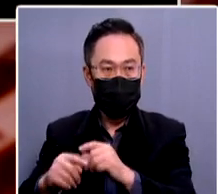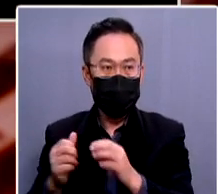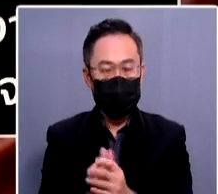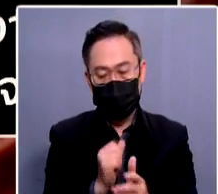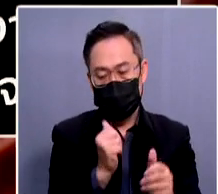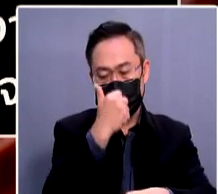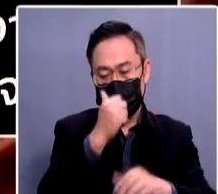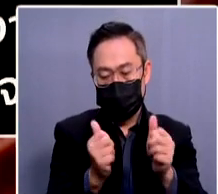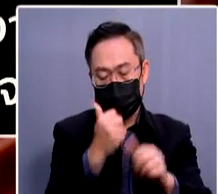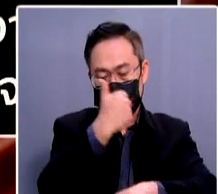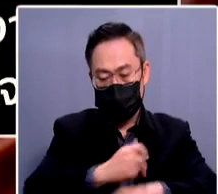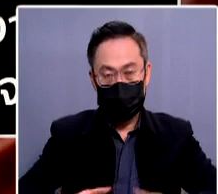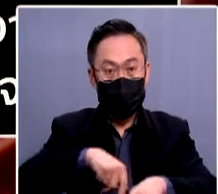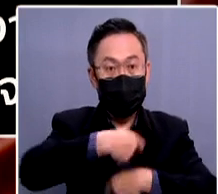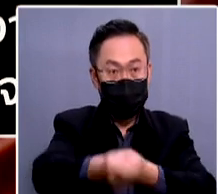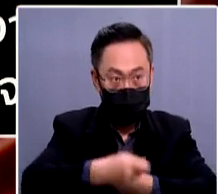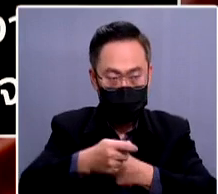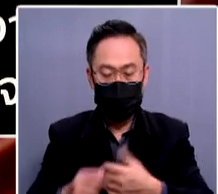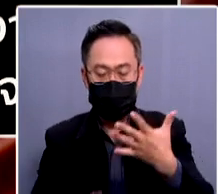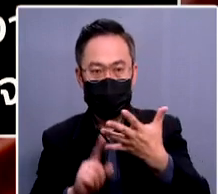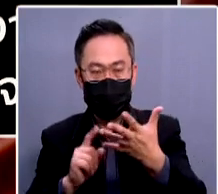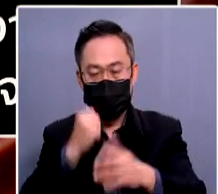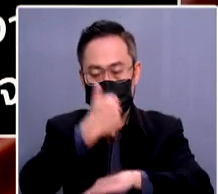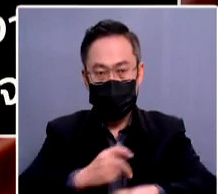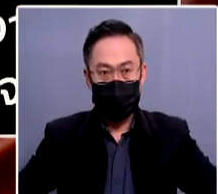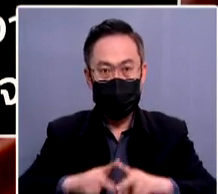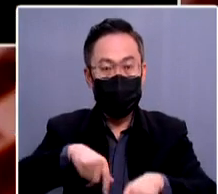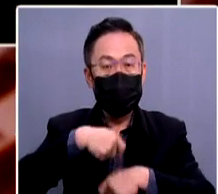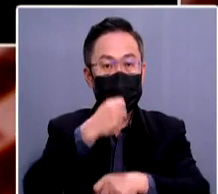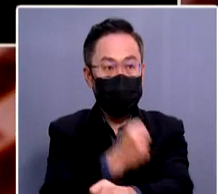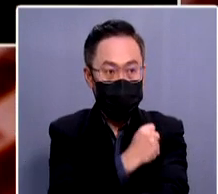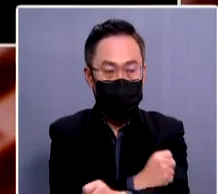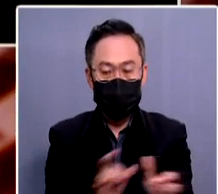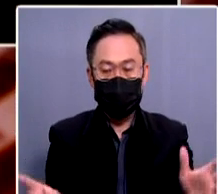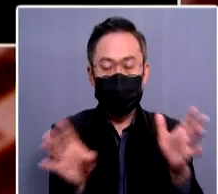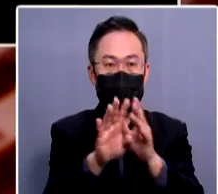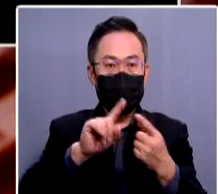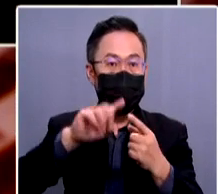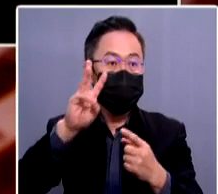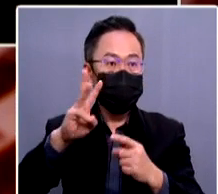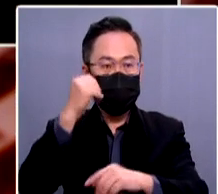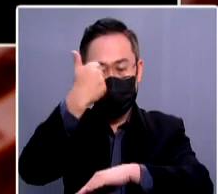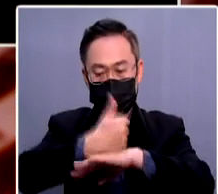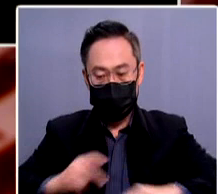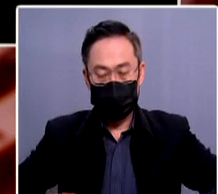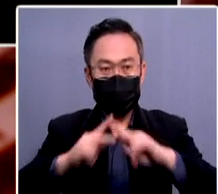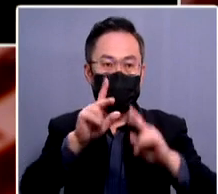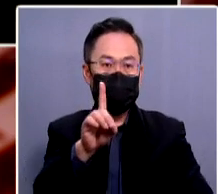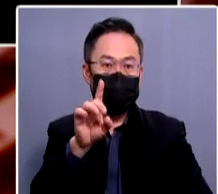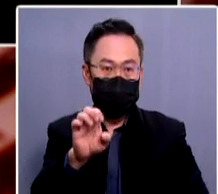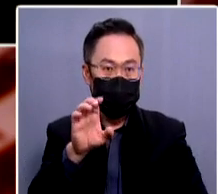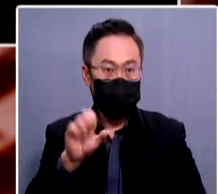มกลิ่นรัฐมนตรีว่าการกระทรวงแรงงานและคุณชัยวุฒิธมาคมานุสรนะคะ